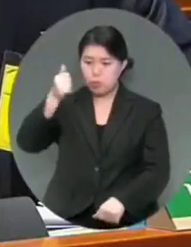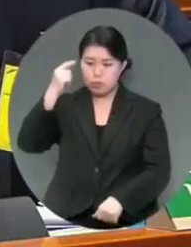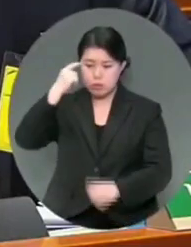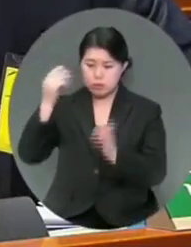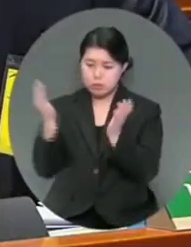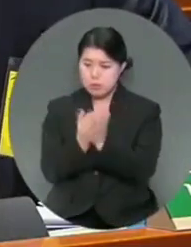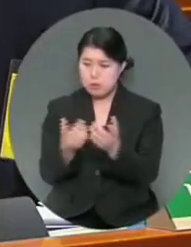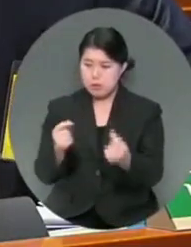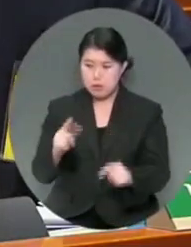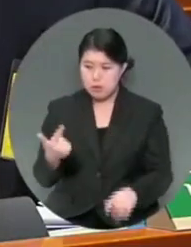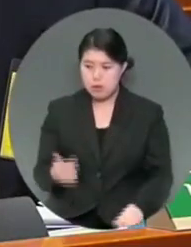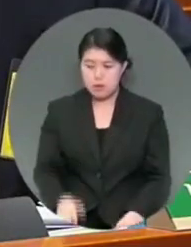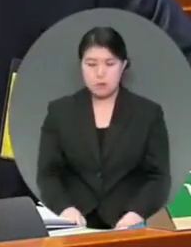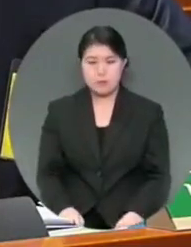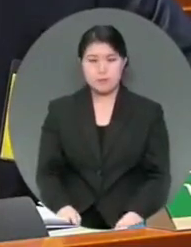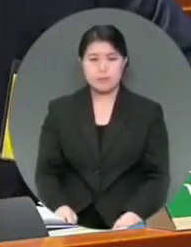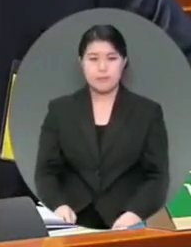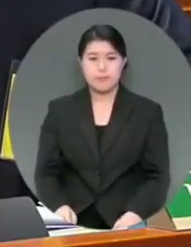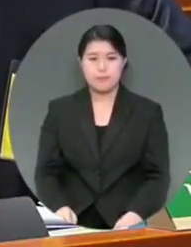일치하지 않겠습니까?